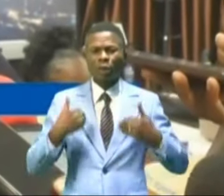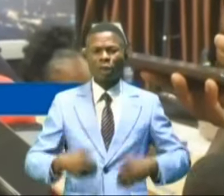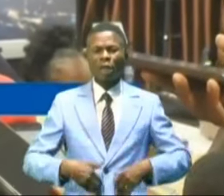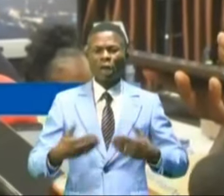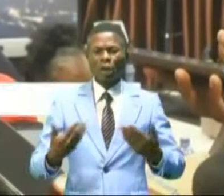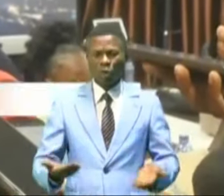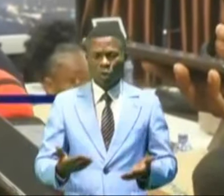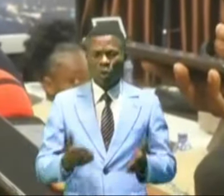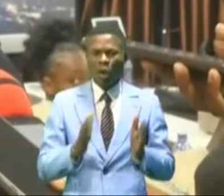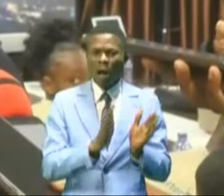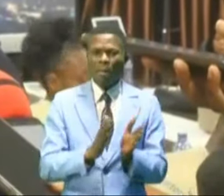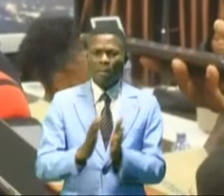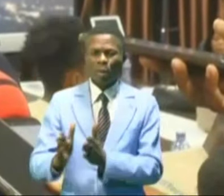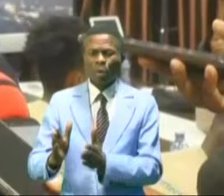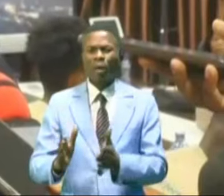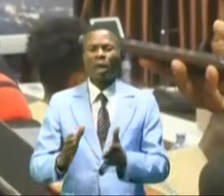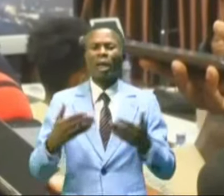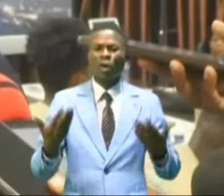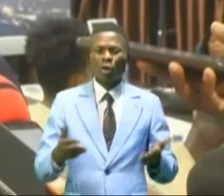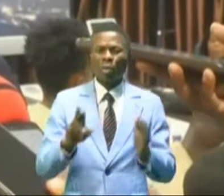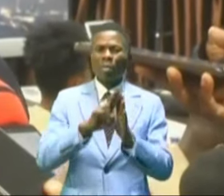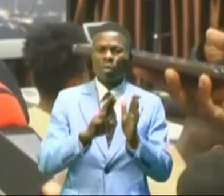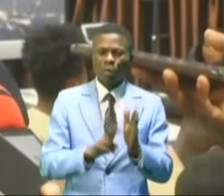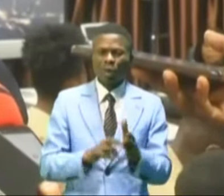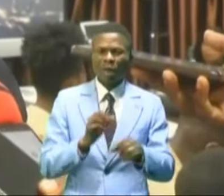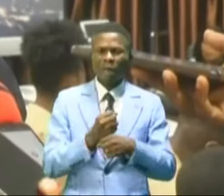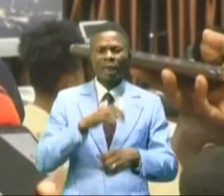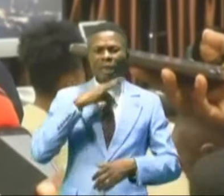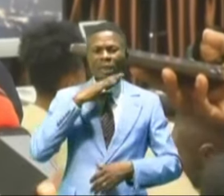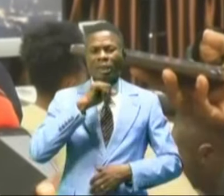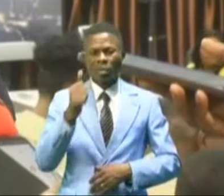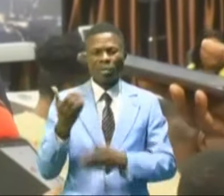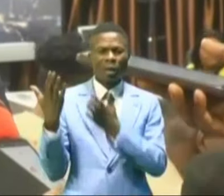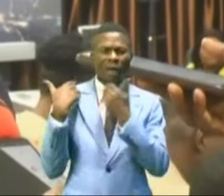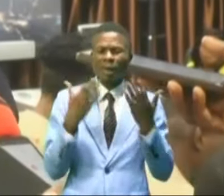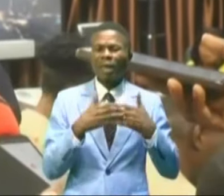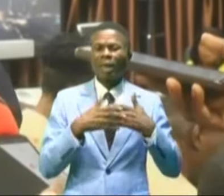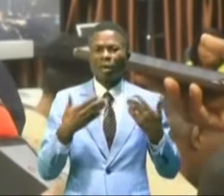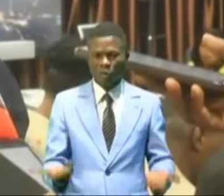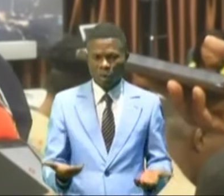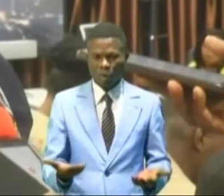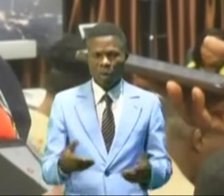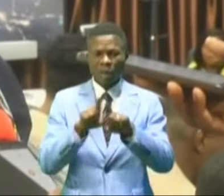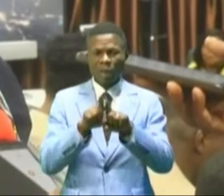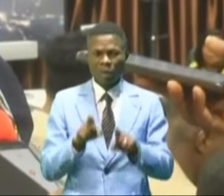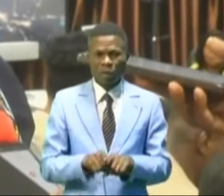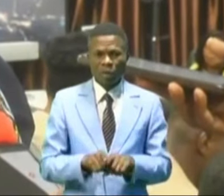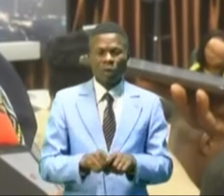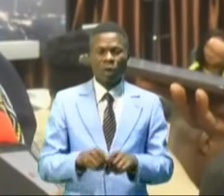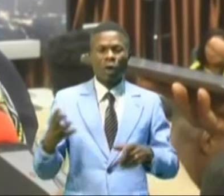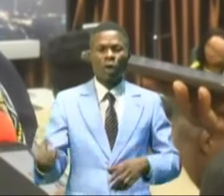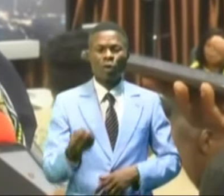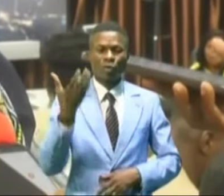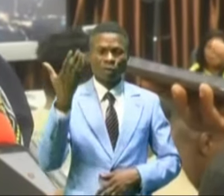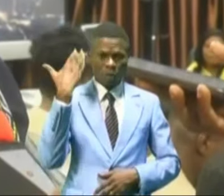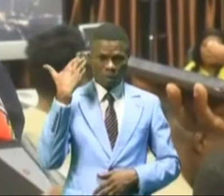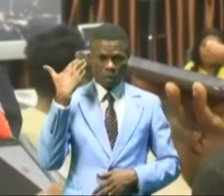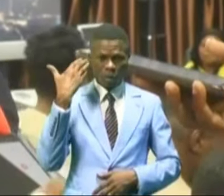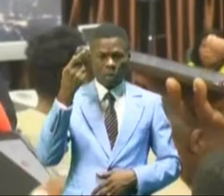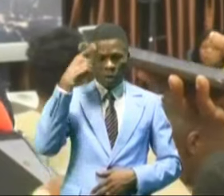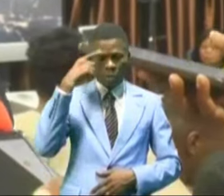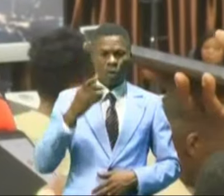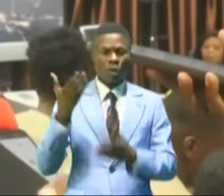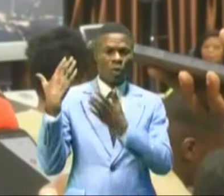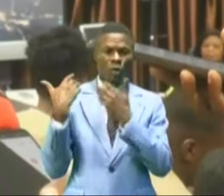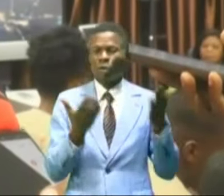quels produits ils vont utiliser, sur comment ils vont se laver, sur comment trouver l'eau pour se laver